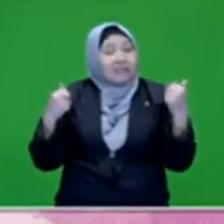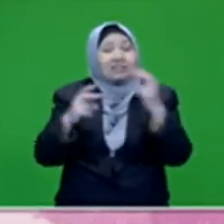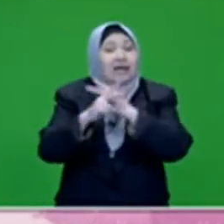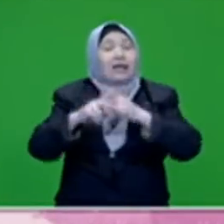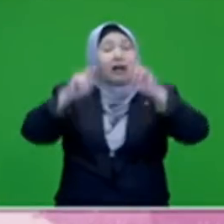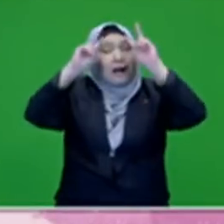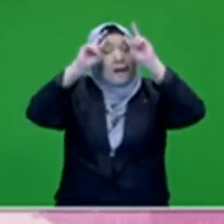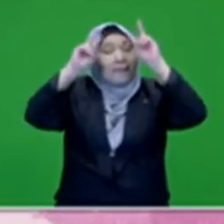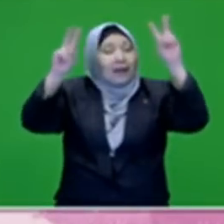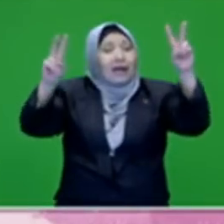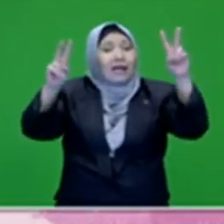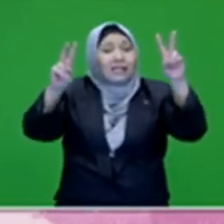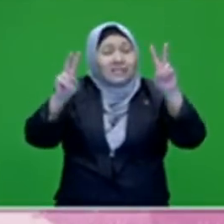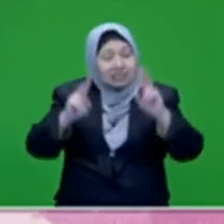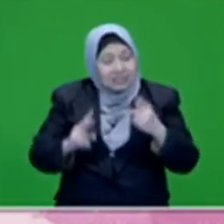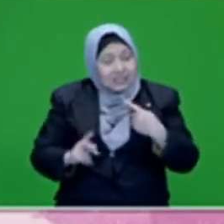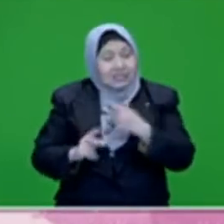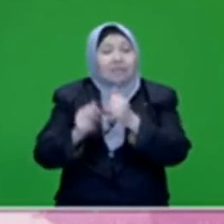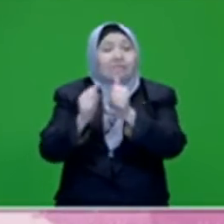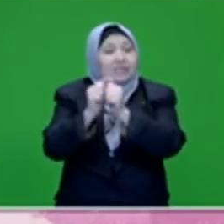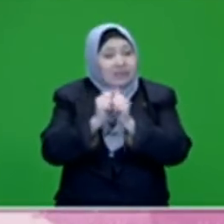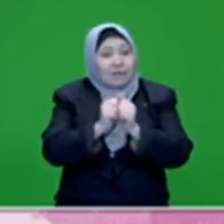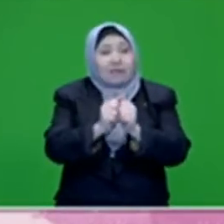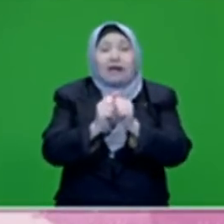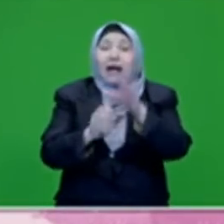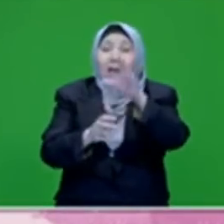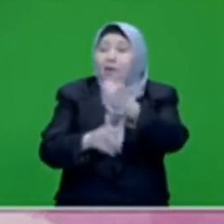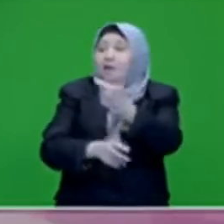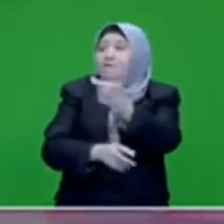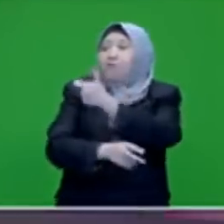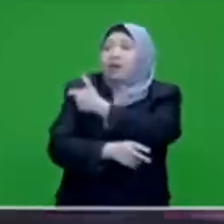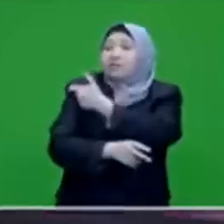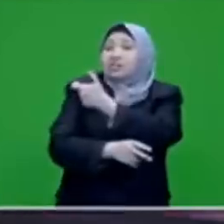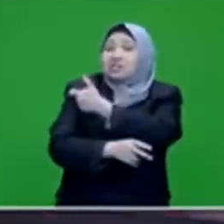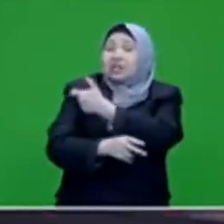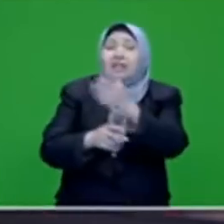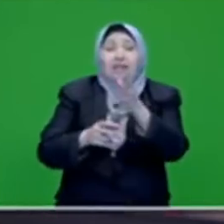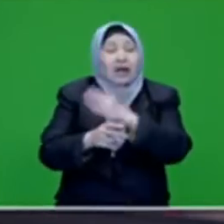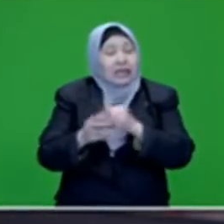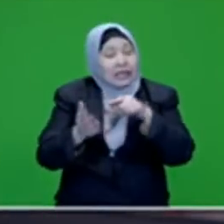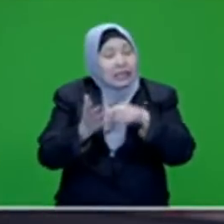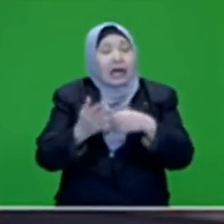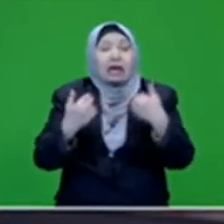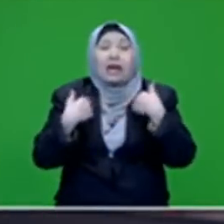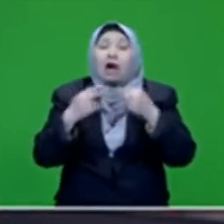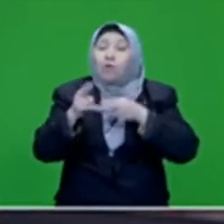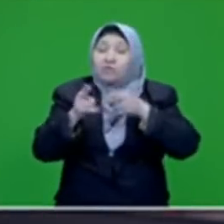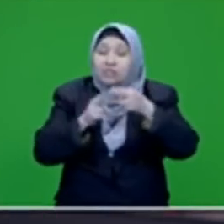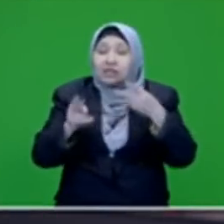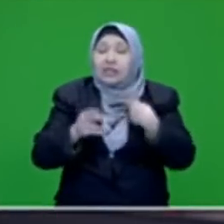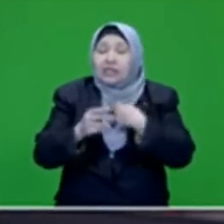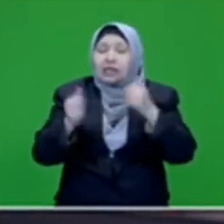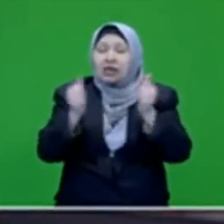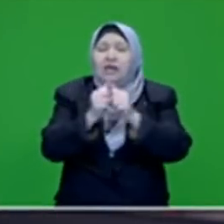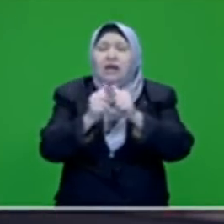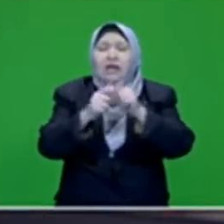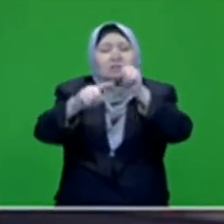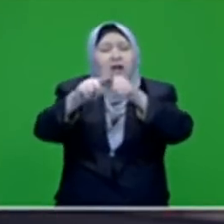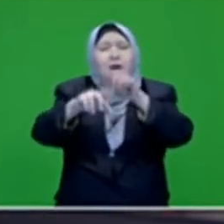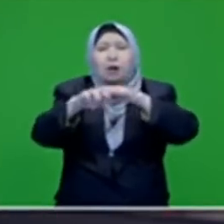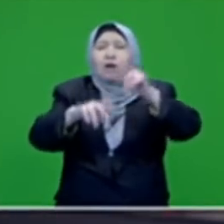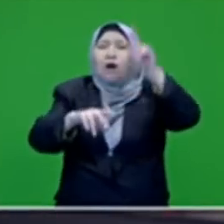keamanan ya, dengan kita sama-sama mengambil vaksin. Moga-moga ini adalah usaha kita dengan tawakal